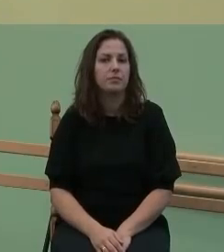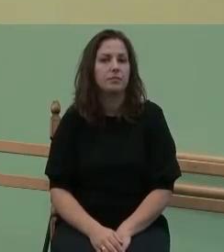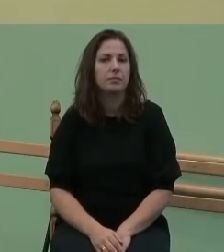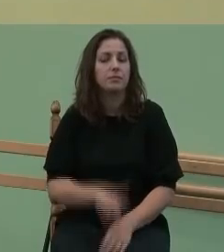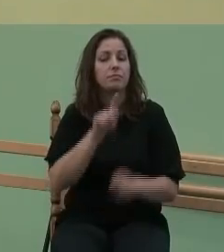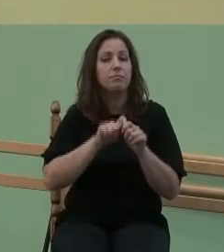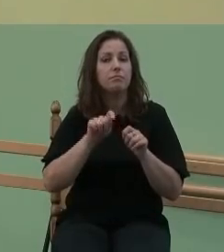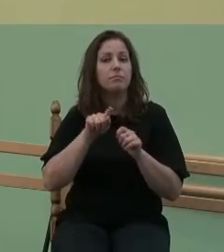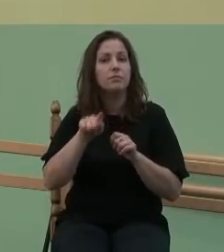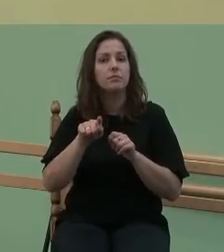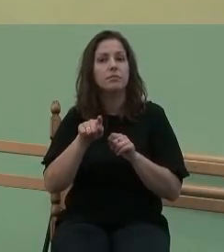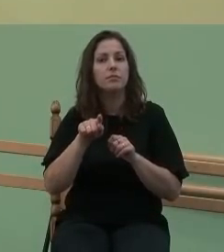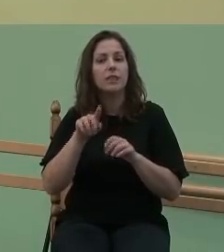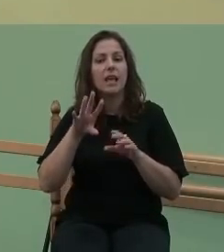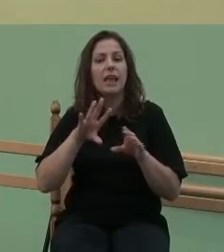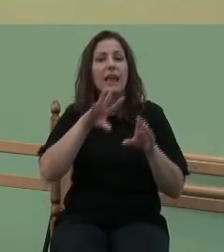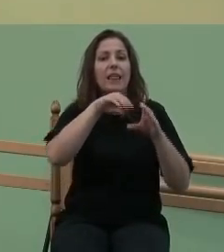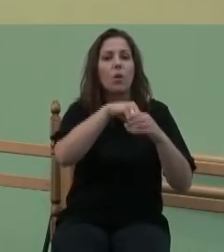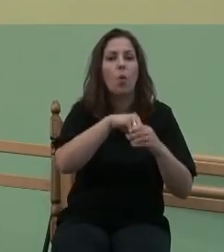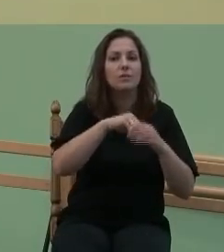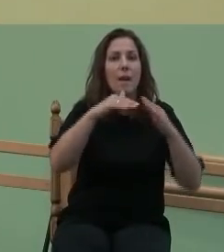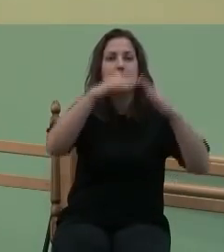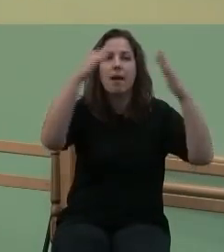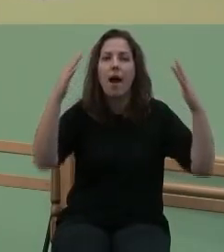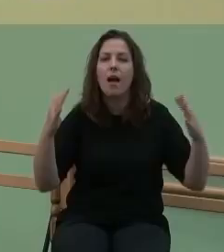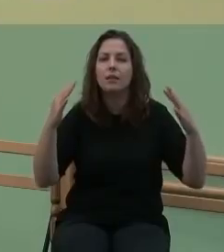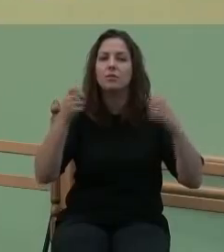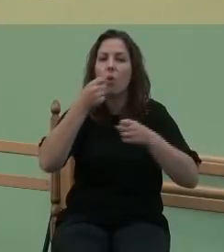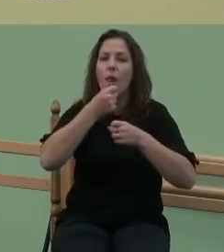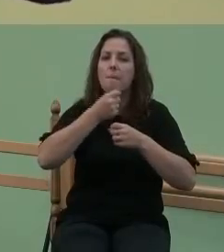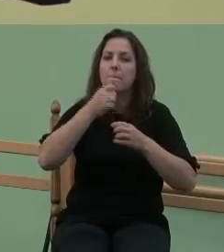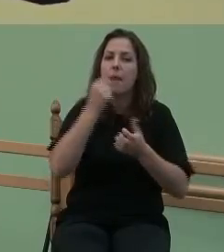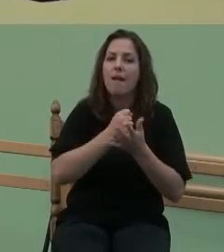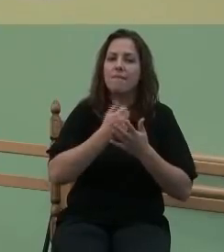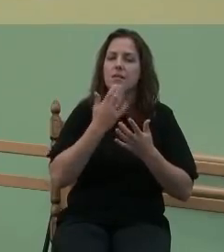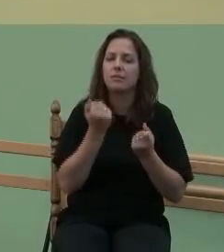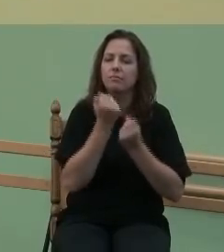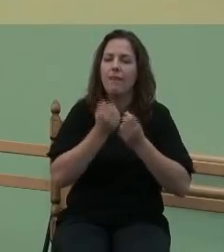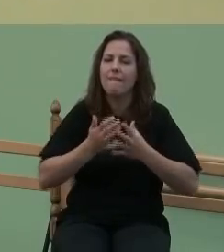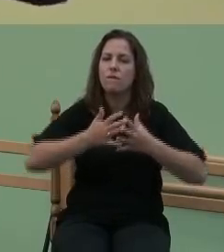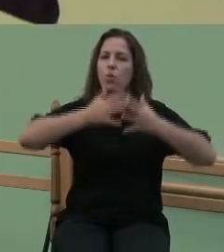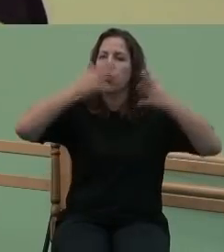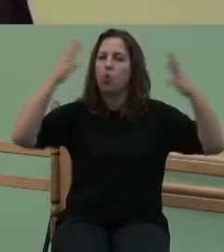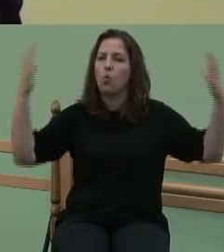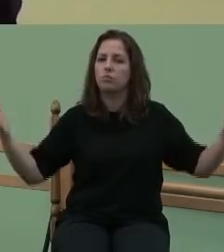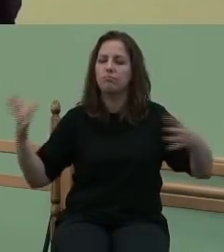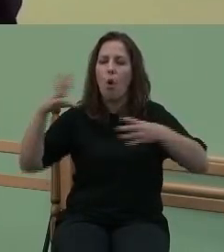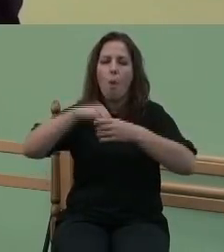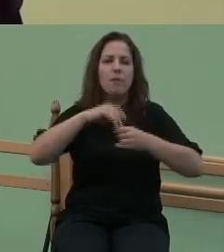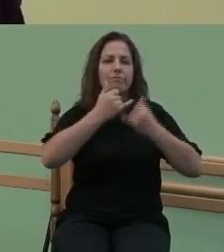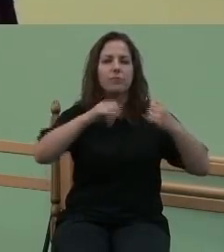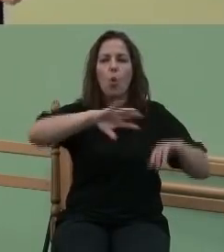W prawie istnieje inkluzja, parasol prawa staramy się, żeby był duży i obejmował różne